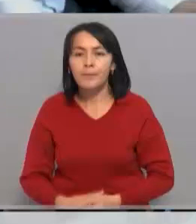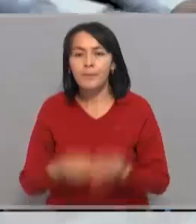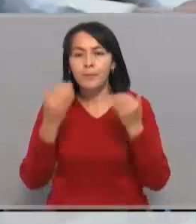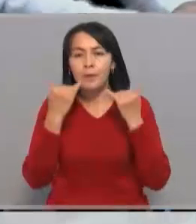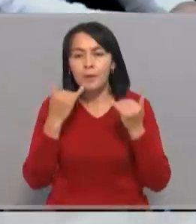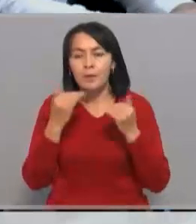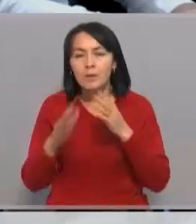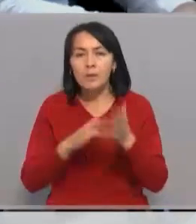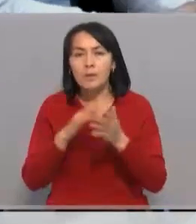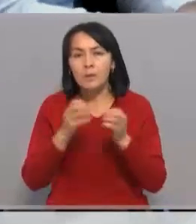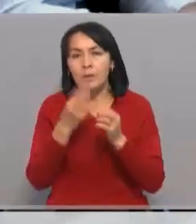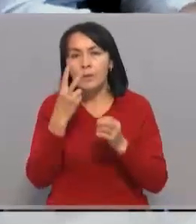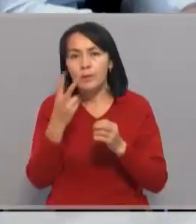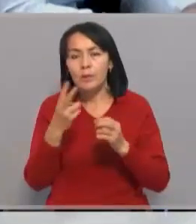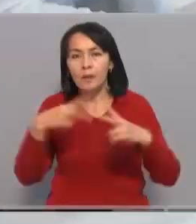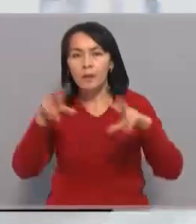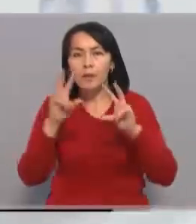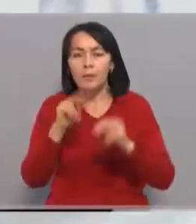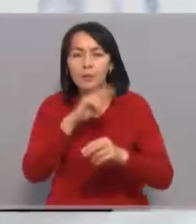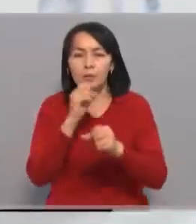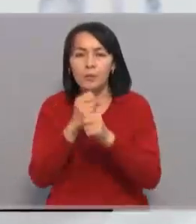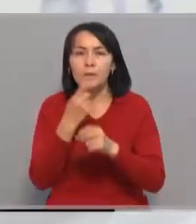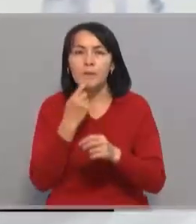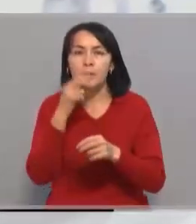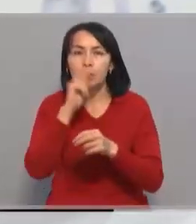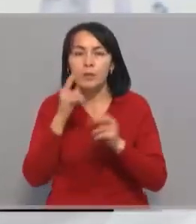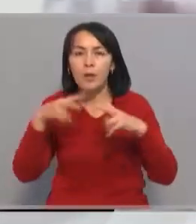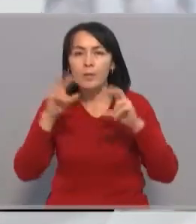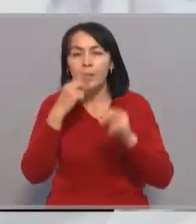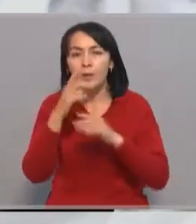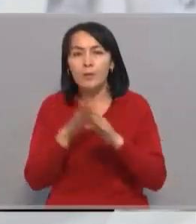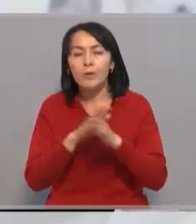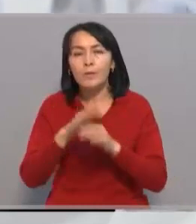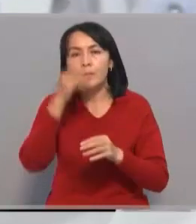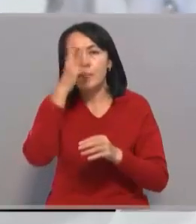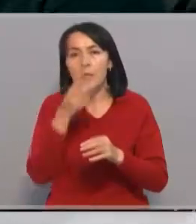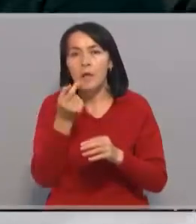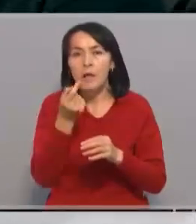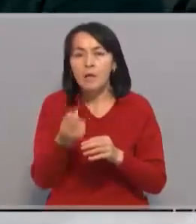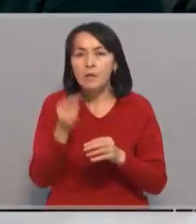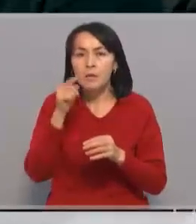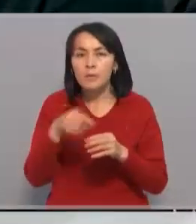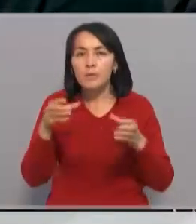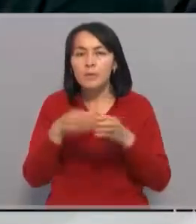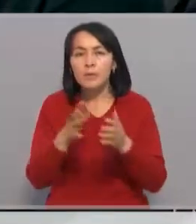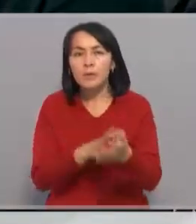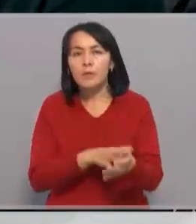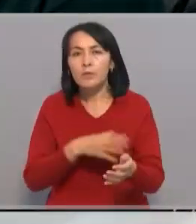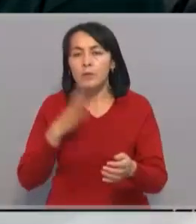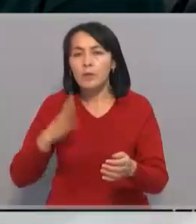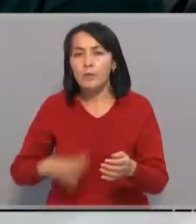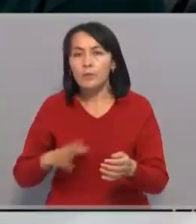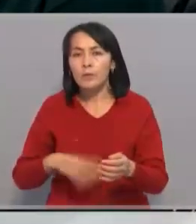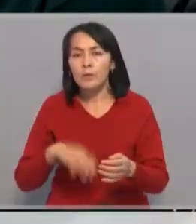Қазір бұл орталықта 12 ғана кадр жұмыс істеп жүр. Тіл үйрететін мамандардың айтуынша жалақының аздығы бұл салада ұзақ тұрақтап